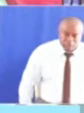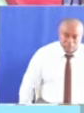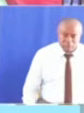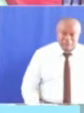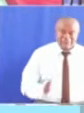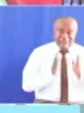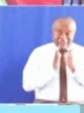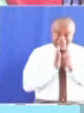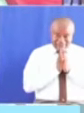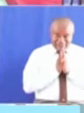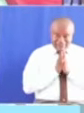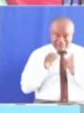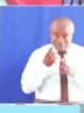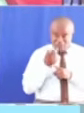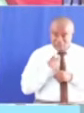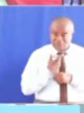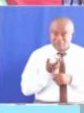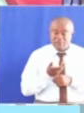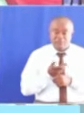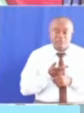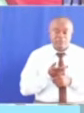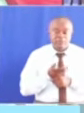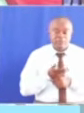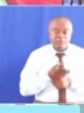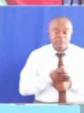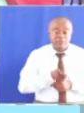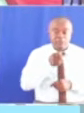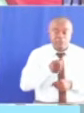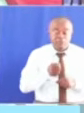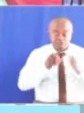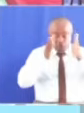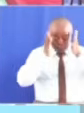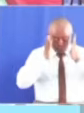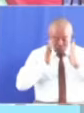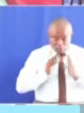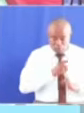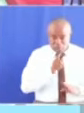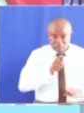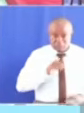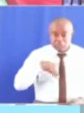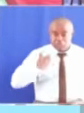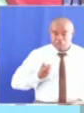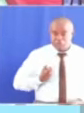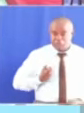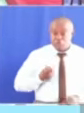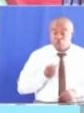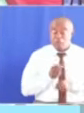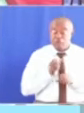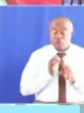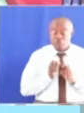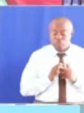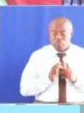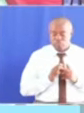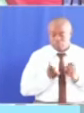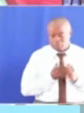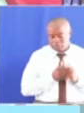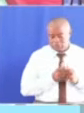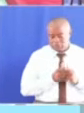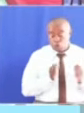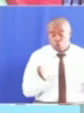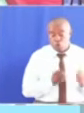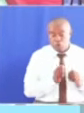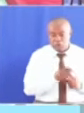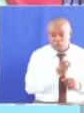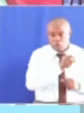Mwenyekiti. Kwanza nimpongeze sana Mheshimiwa Shangazi kwa kazi nzuri anayofanya ya kuwapigania wananchi wake wa mkoa wa